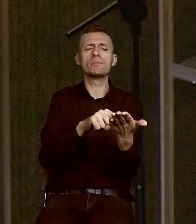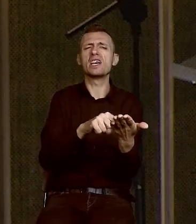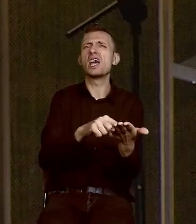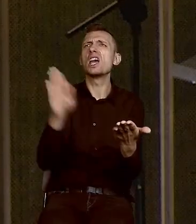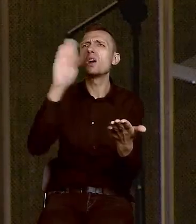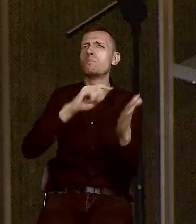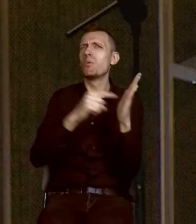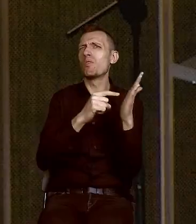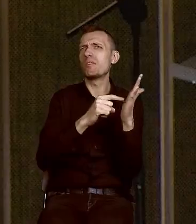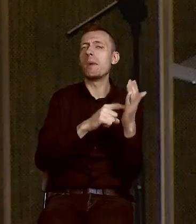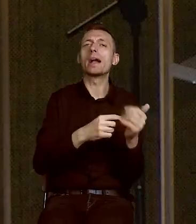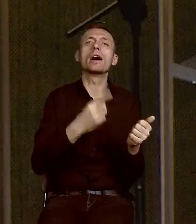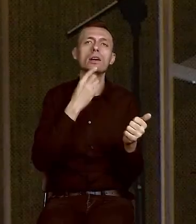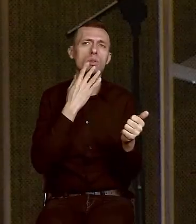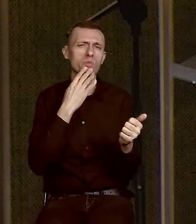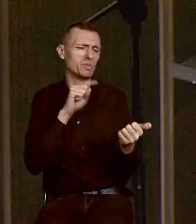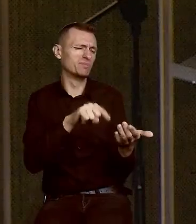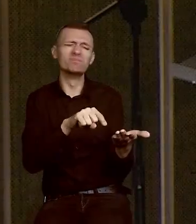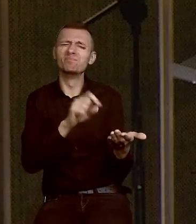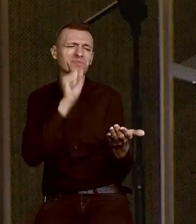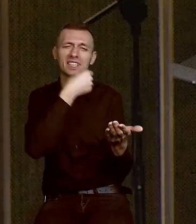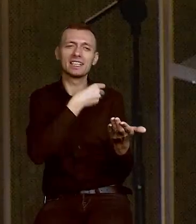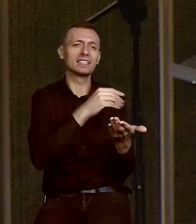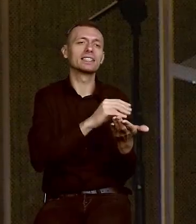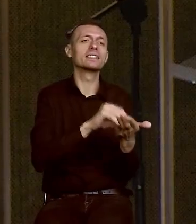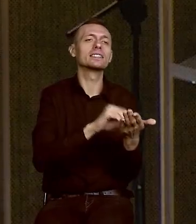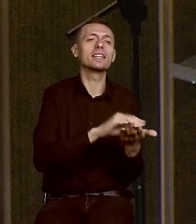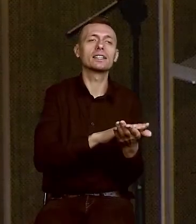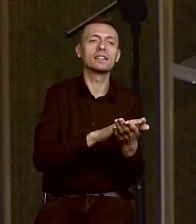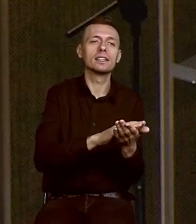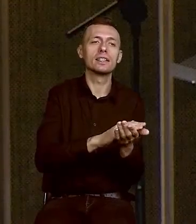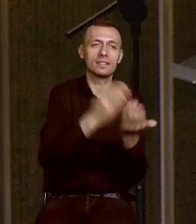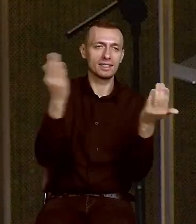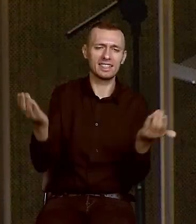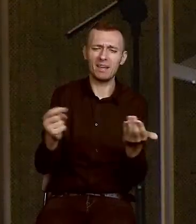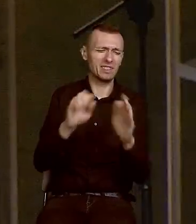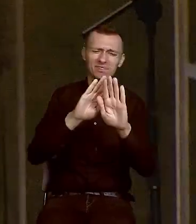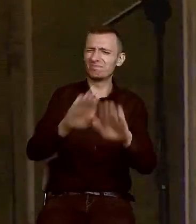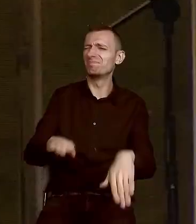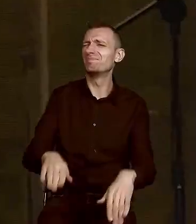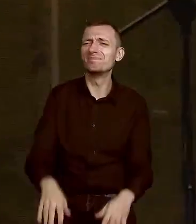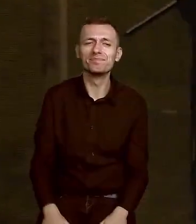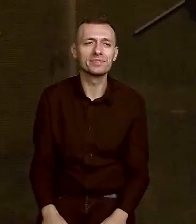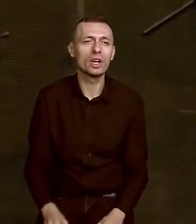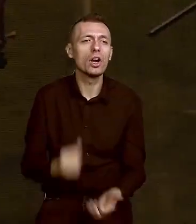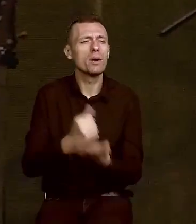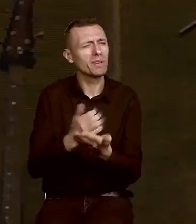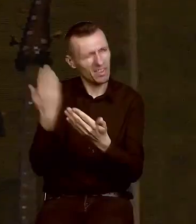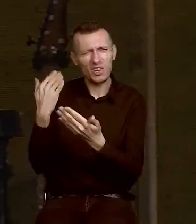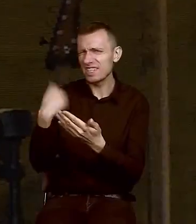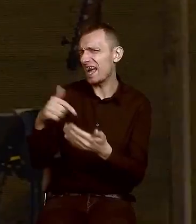słowa zakon, czyli prawo mi nie obowiązuje. To jest dokładnie ten sam przykład. Dla mnie, bo możemy się z tym nie